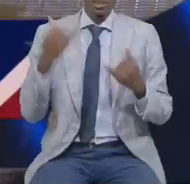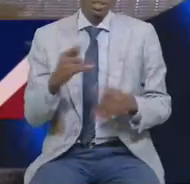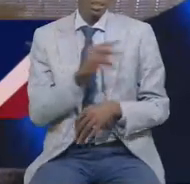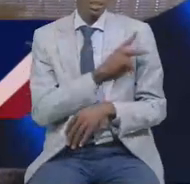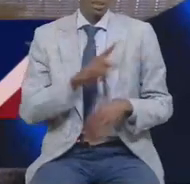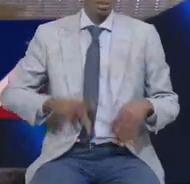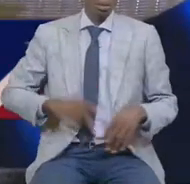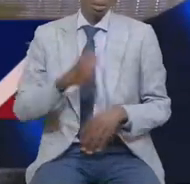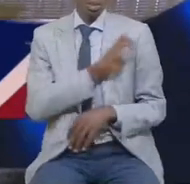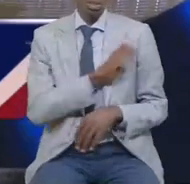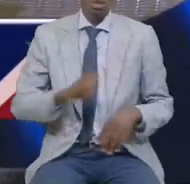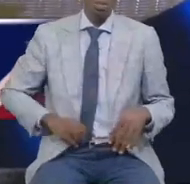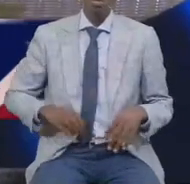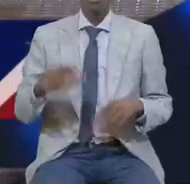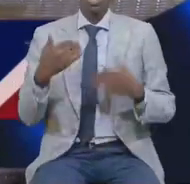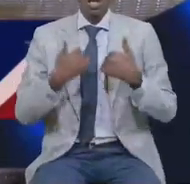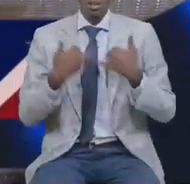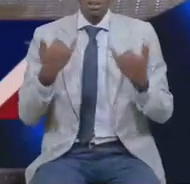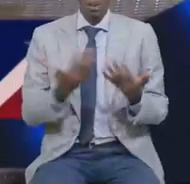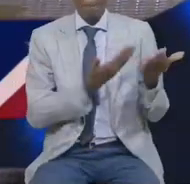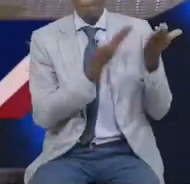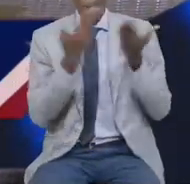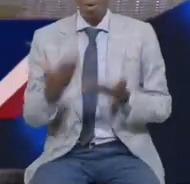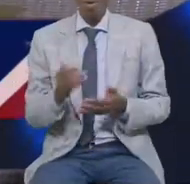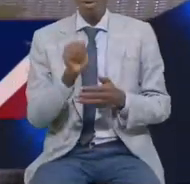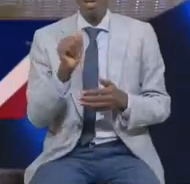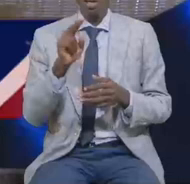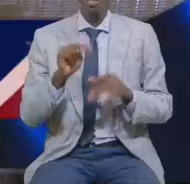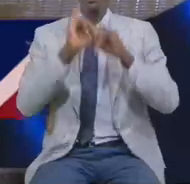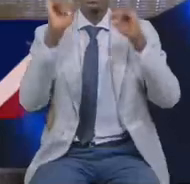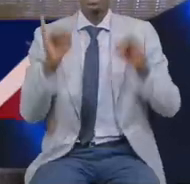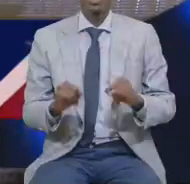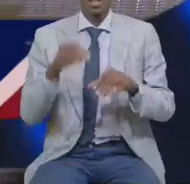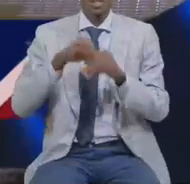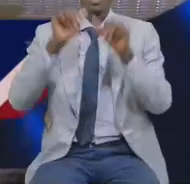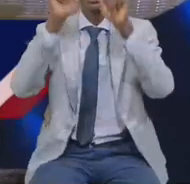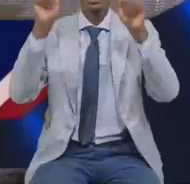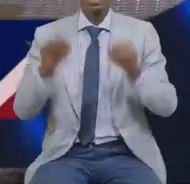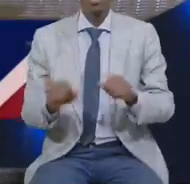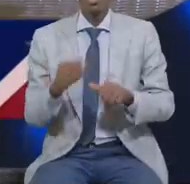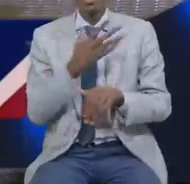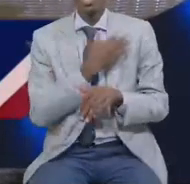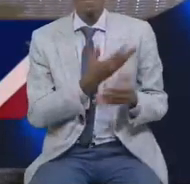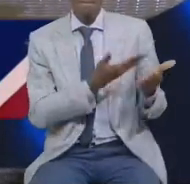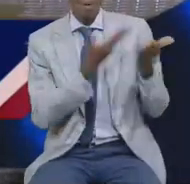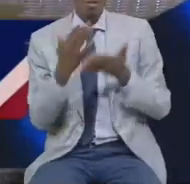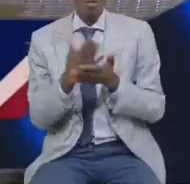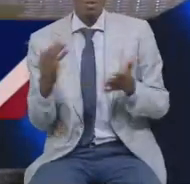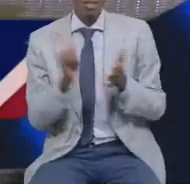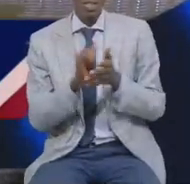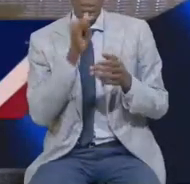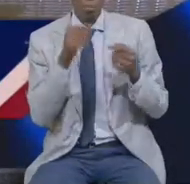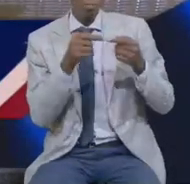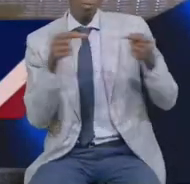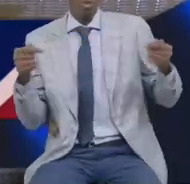a érigé une idole, une image. Et le contraste, alors il a donné un édit contraire à la